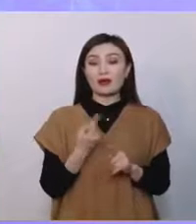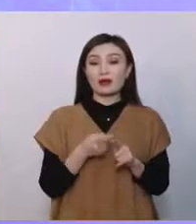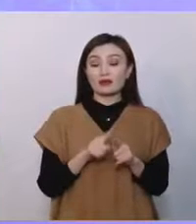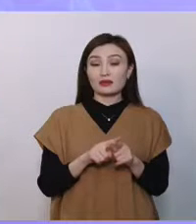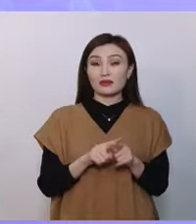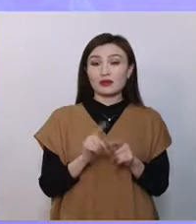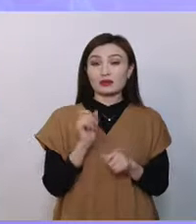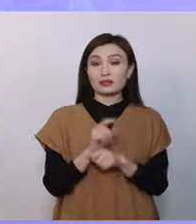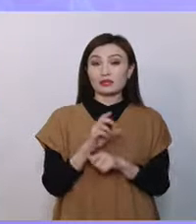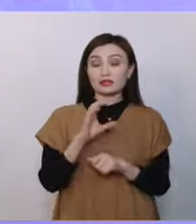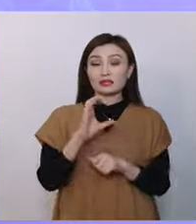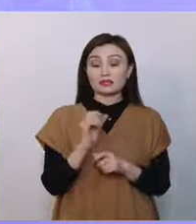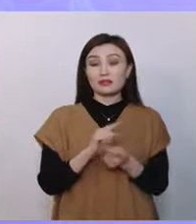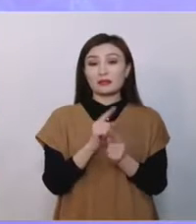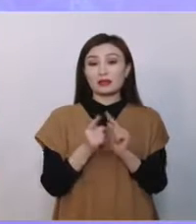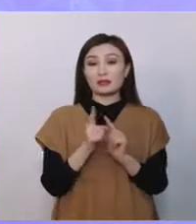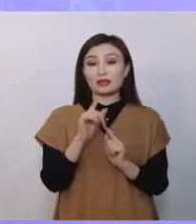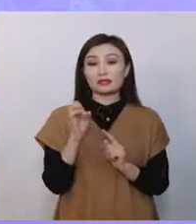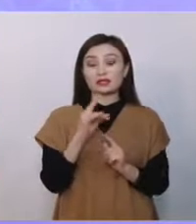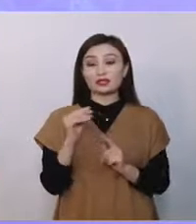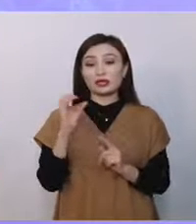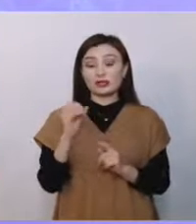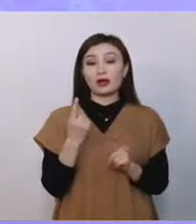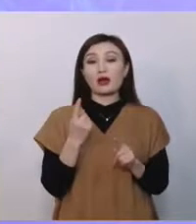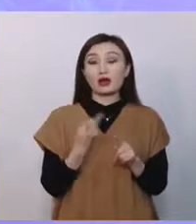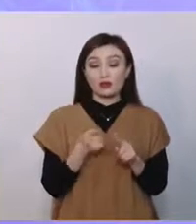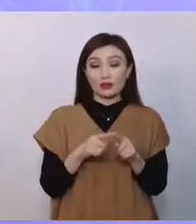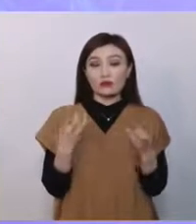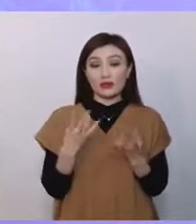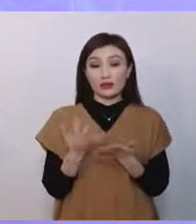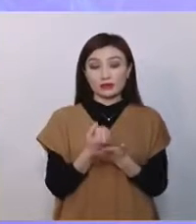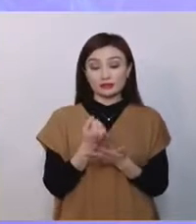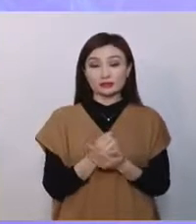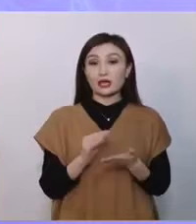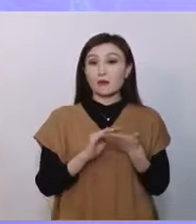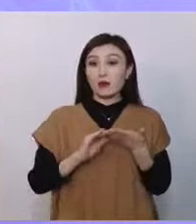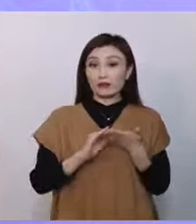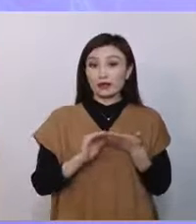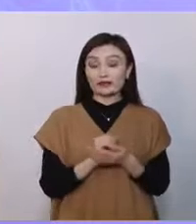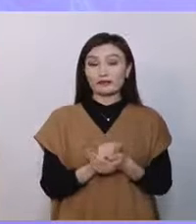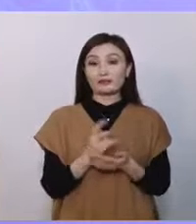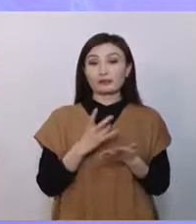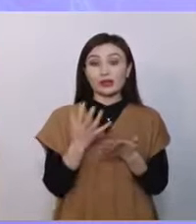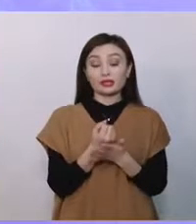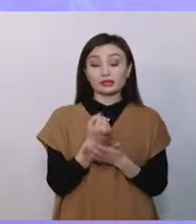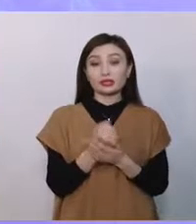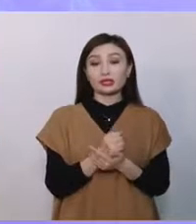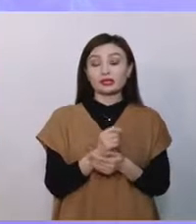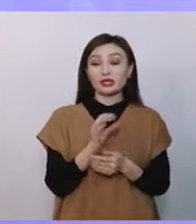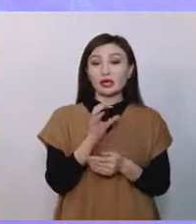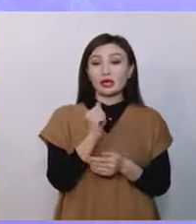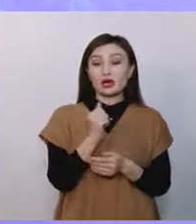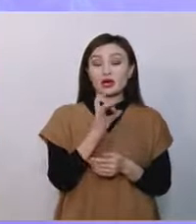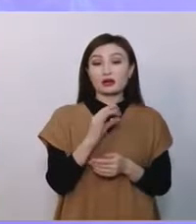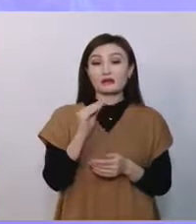выражение с переменной значение которого надо найти повторим нахождение компонентов арифметических